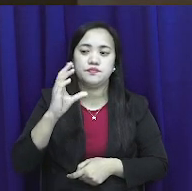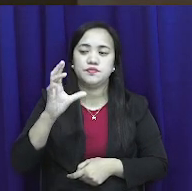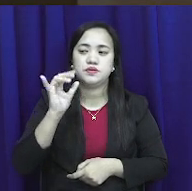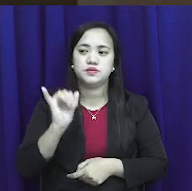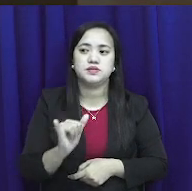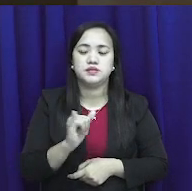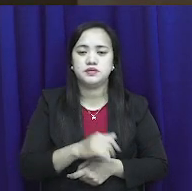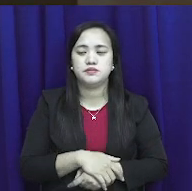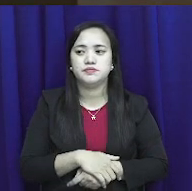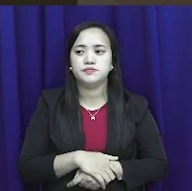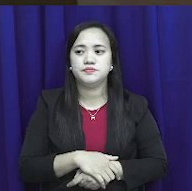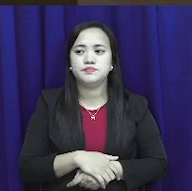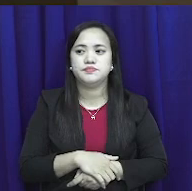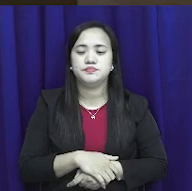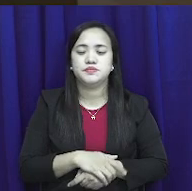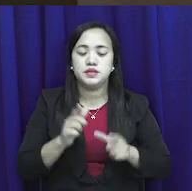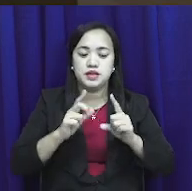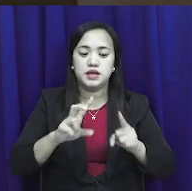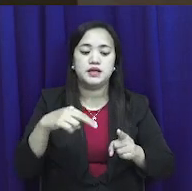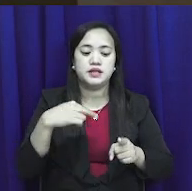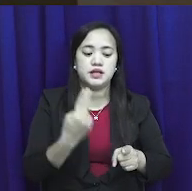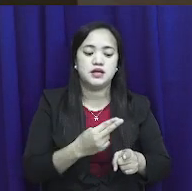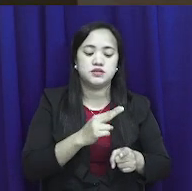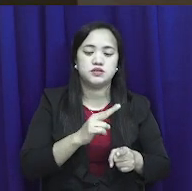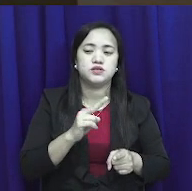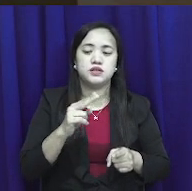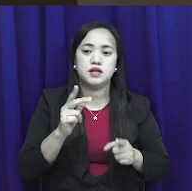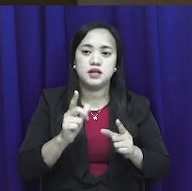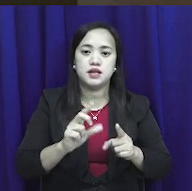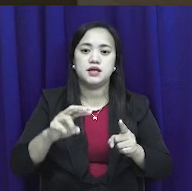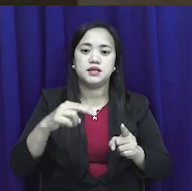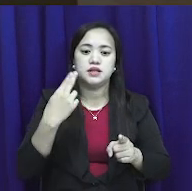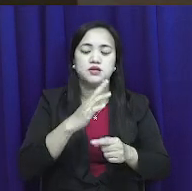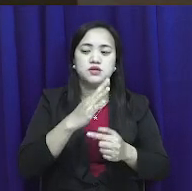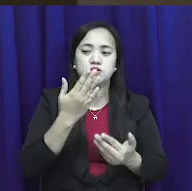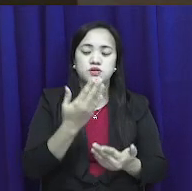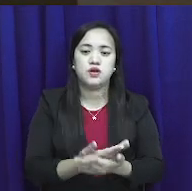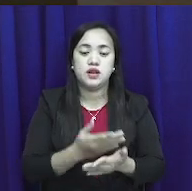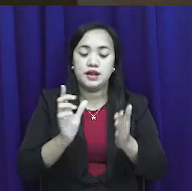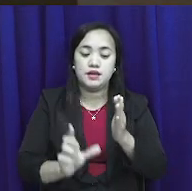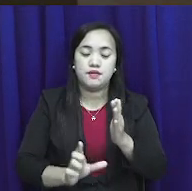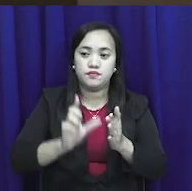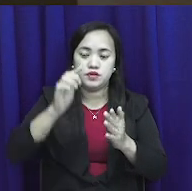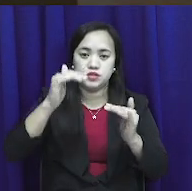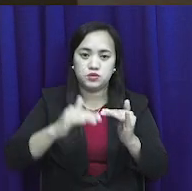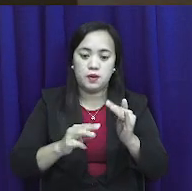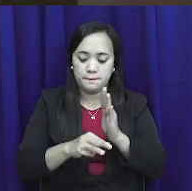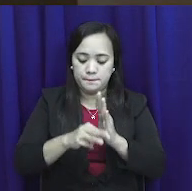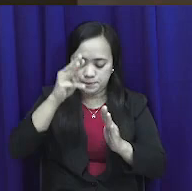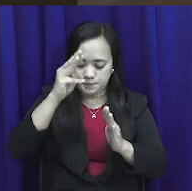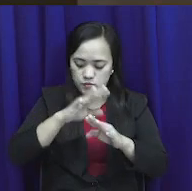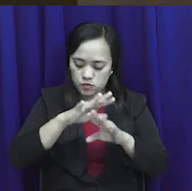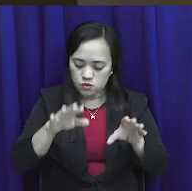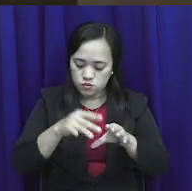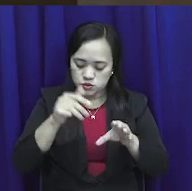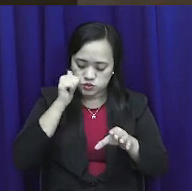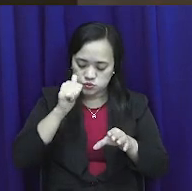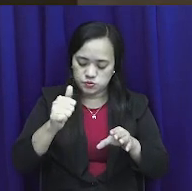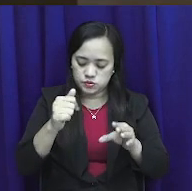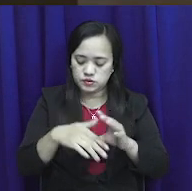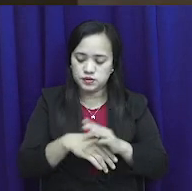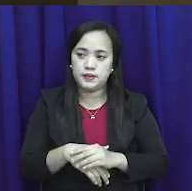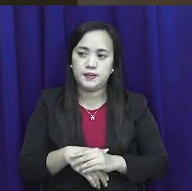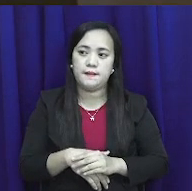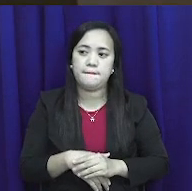infant pa lang tayo pero Let us level up into maturity work in providing our stronghold kanino